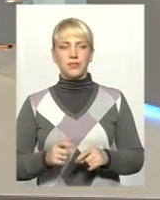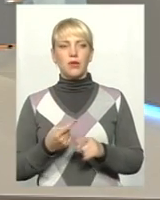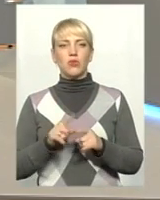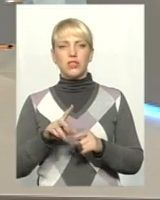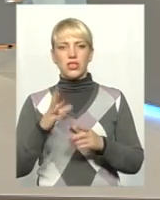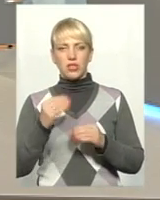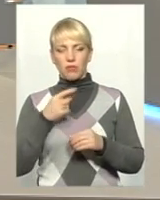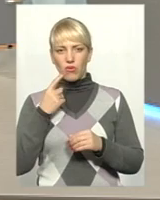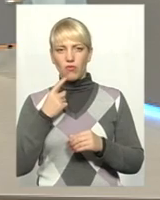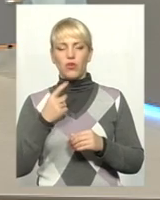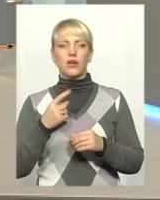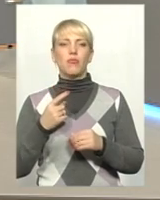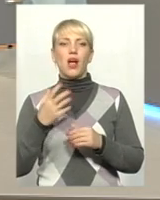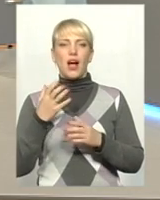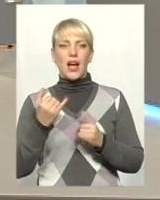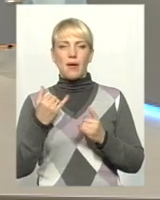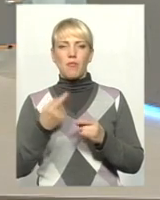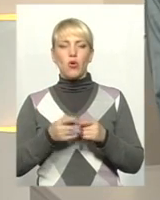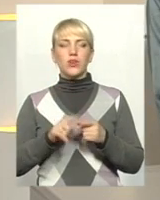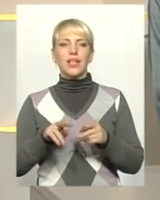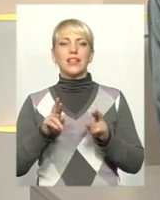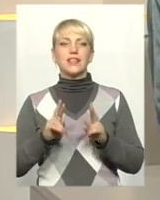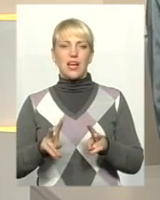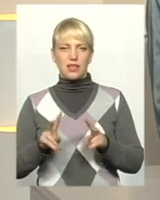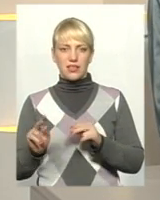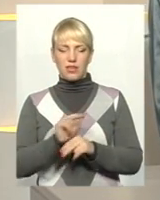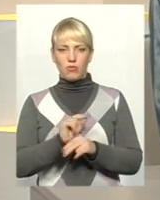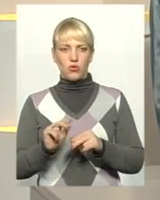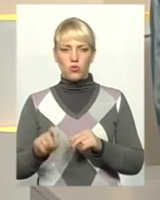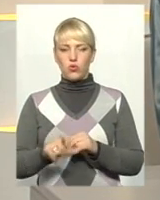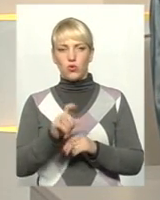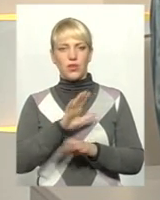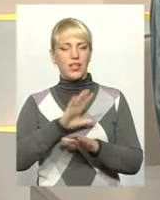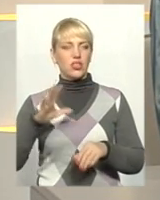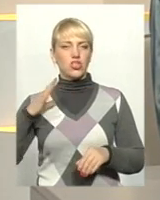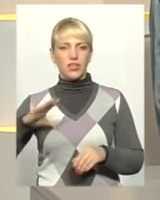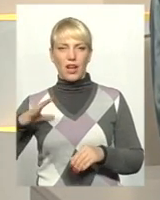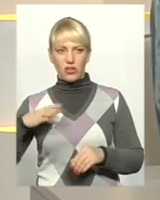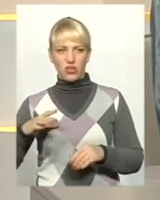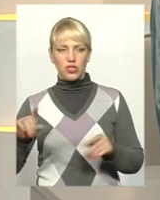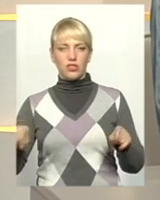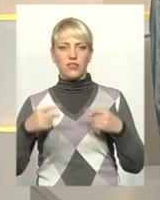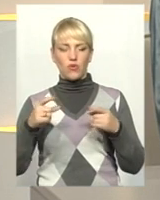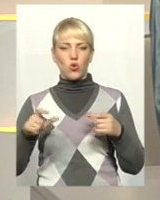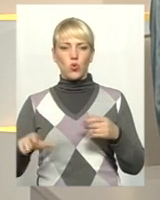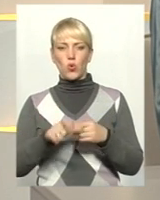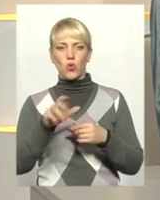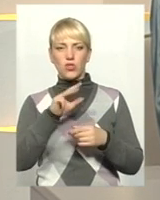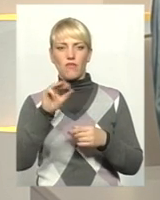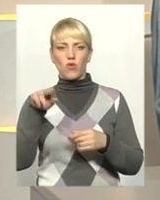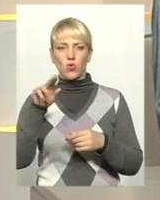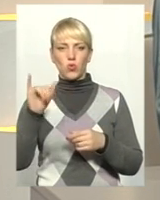поговоримо теж згодом. Власне, про те, як ремонтують дороги, не чекаючи створення дорожнього фонду,